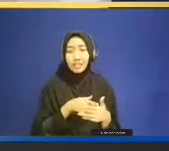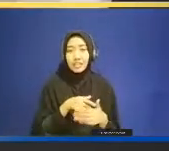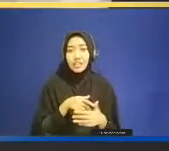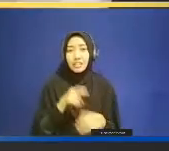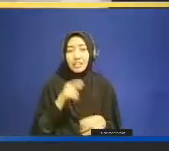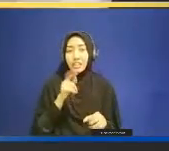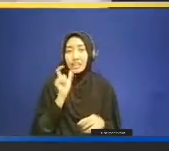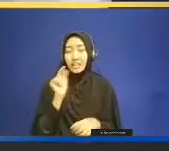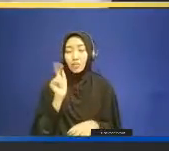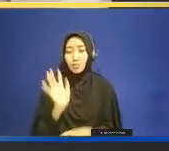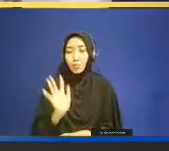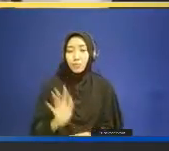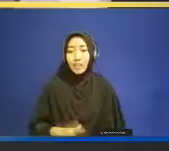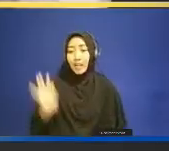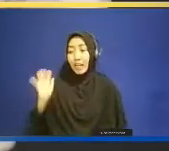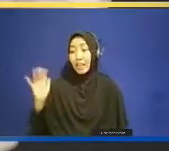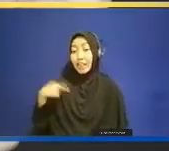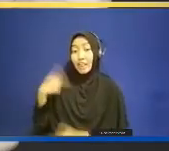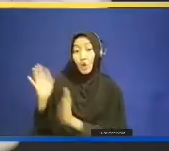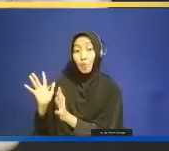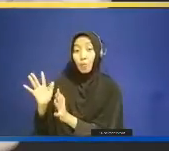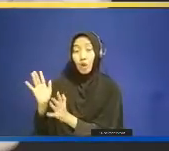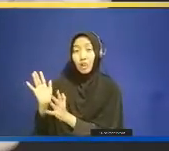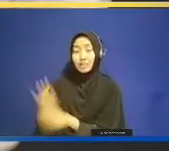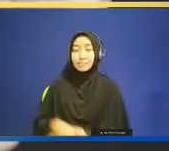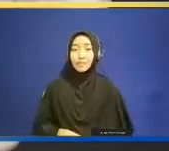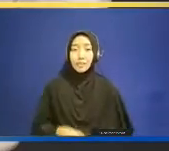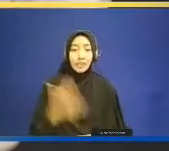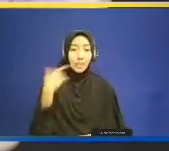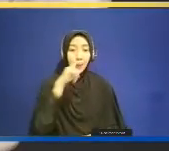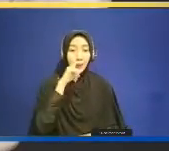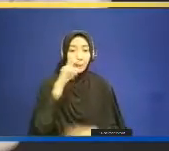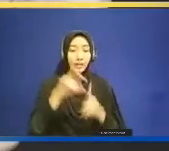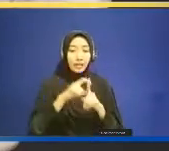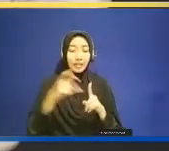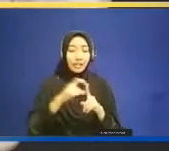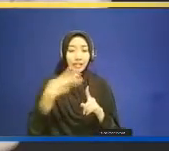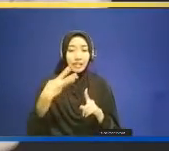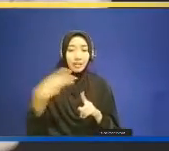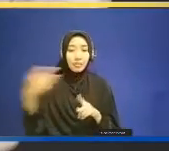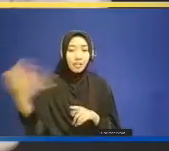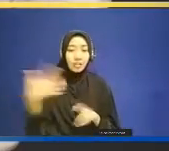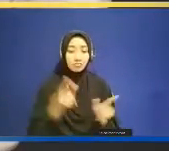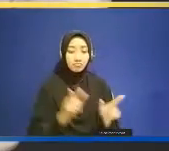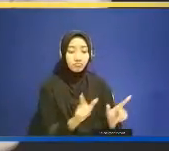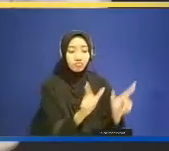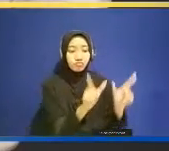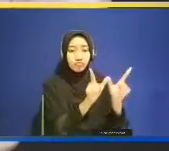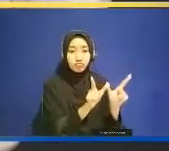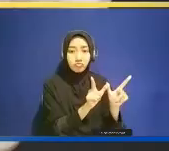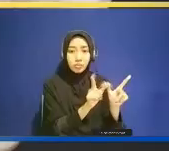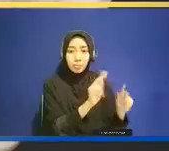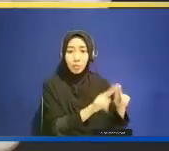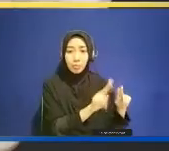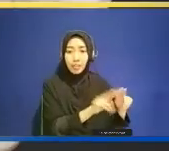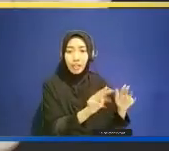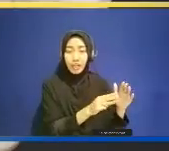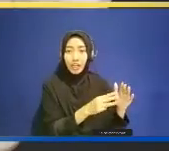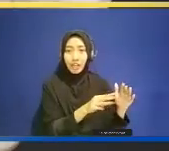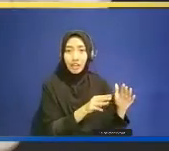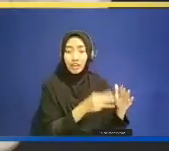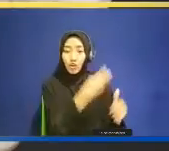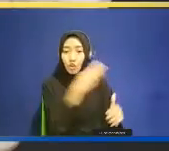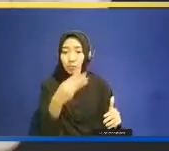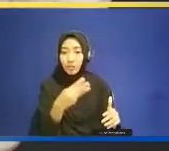ini ya ntar kita ngobrol lagi pak Untung tadi Pak Dede bilangnya kayak double Yukito ininya apa namanya perbaikan ekonomi and map roller